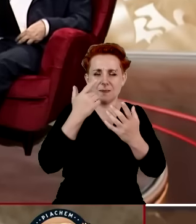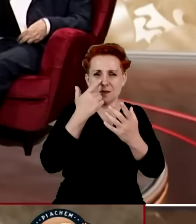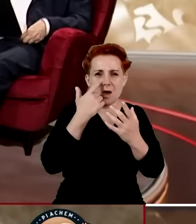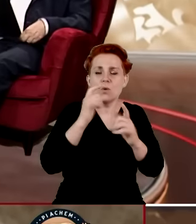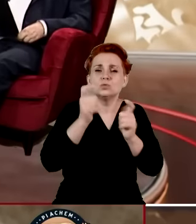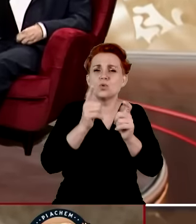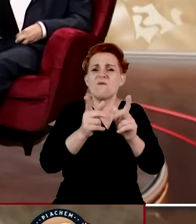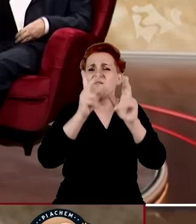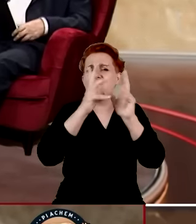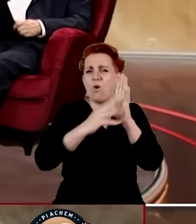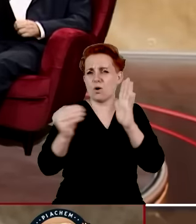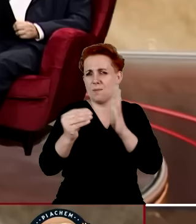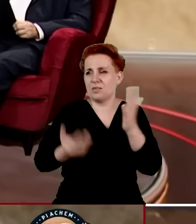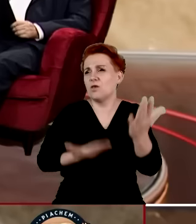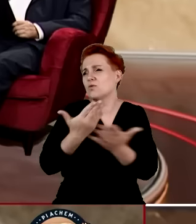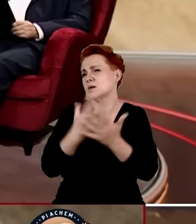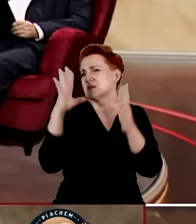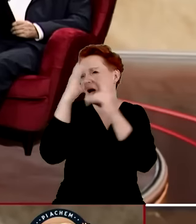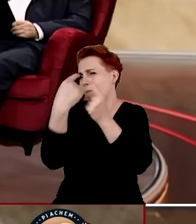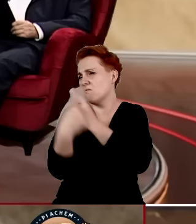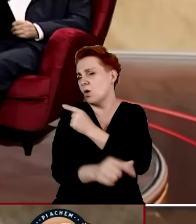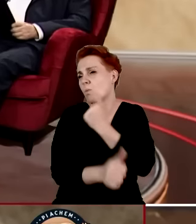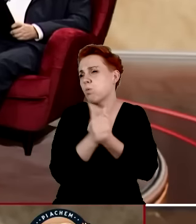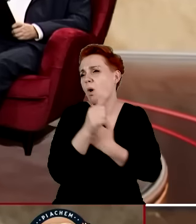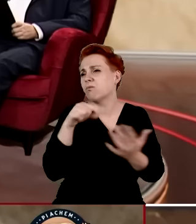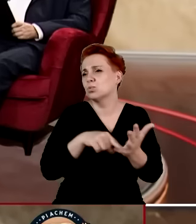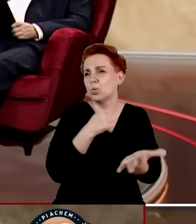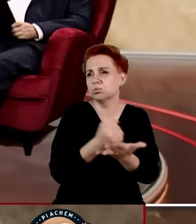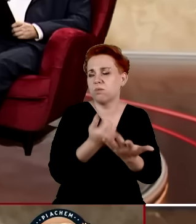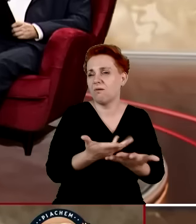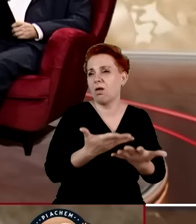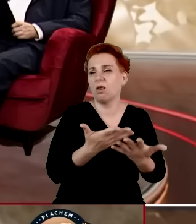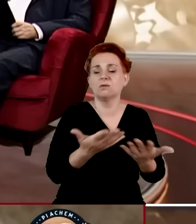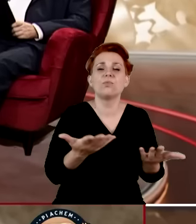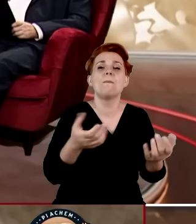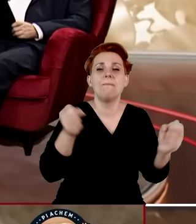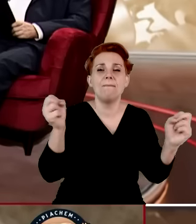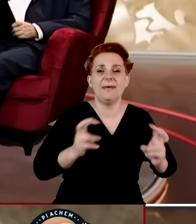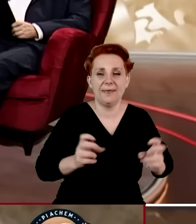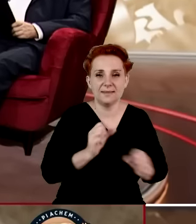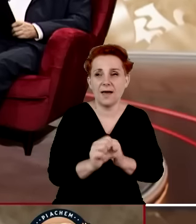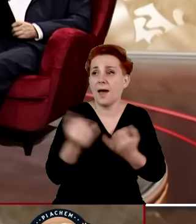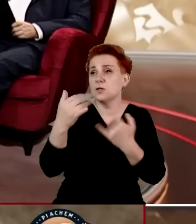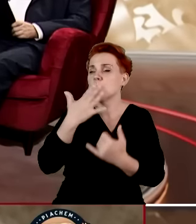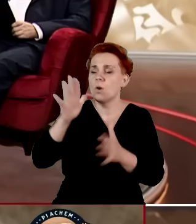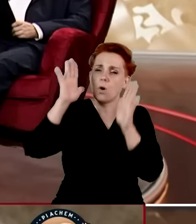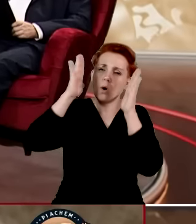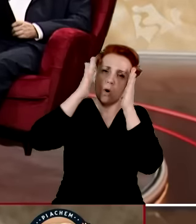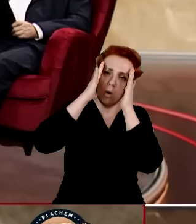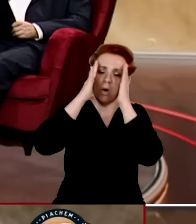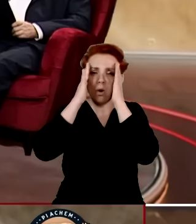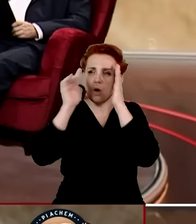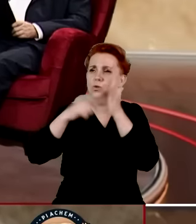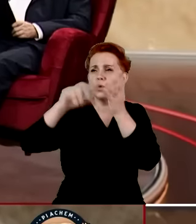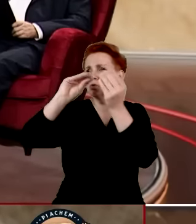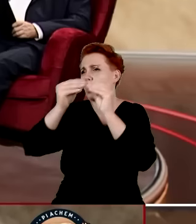formalnego wniosku. No i przez to sprawa się rypła. Inni mówią, że o Jezus Maria, to wszystko jest takie